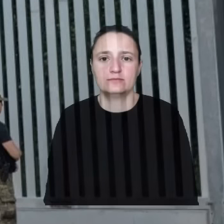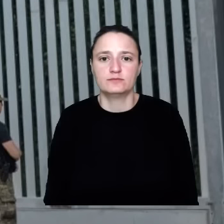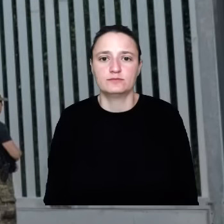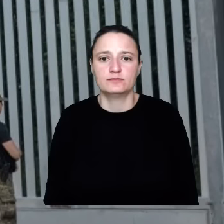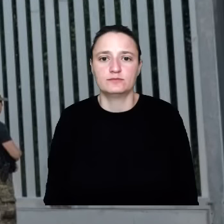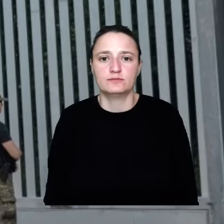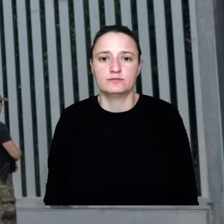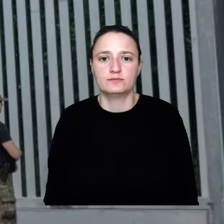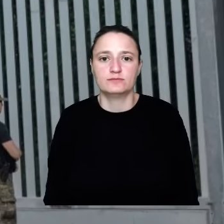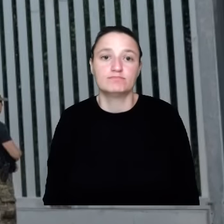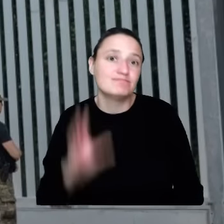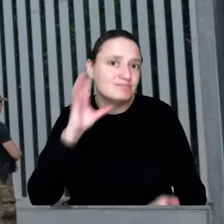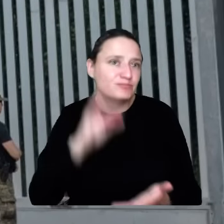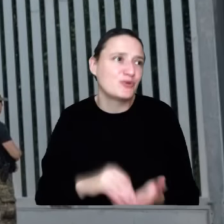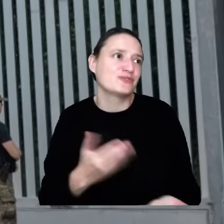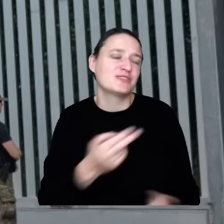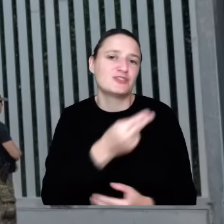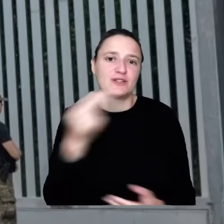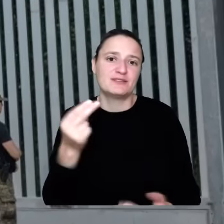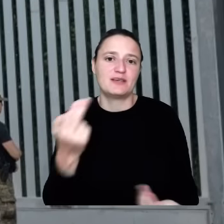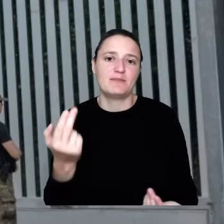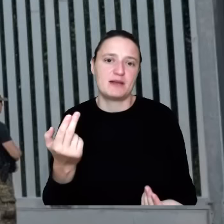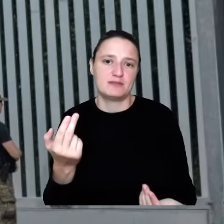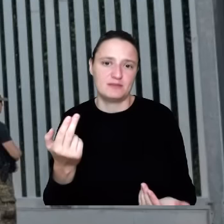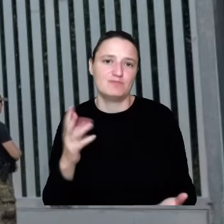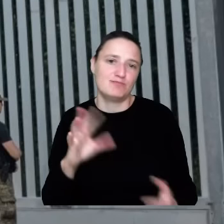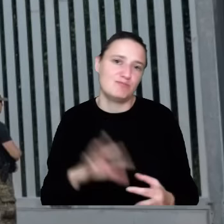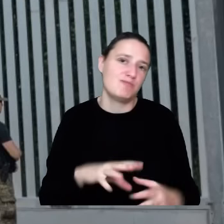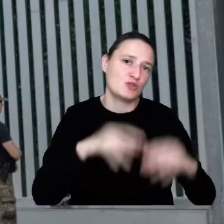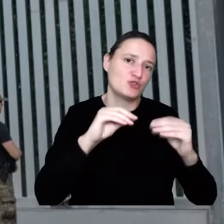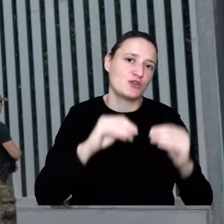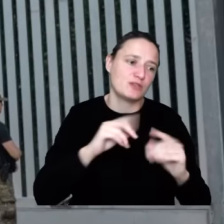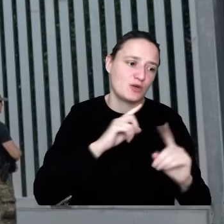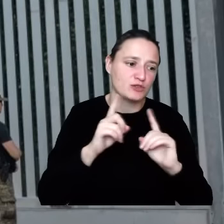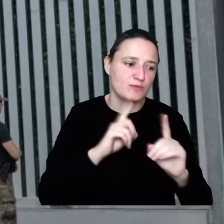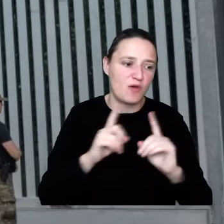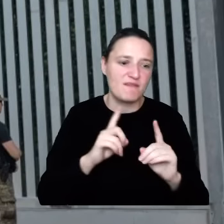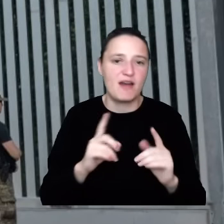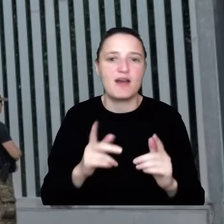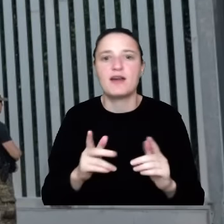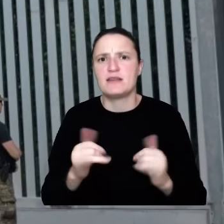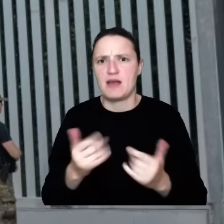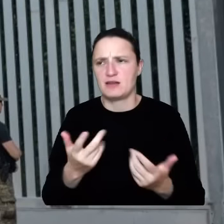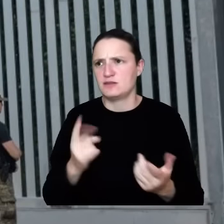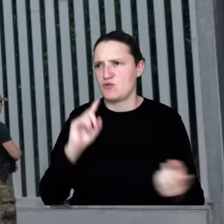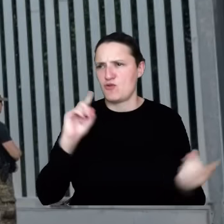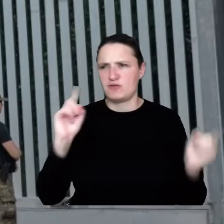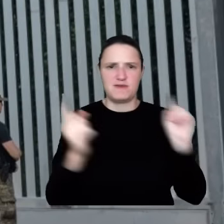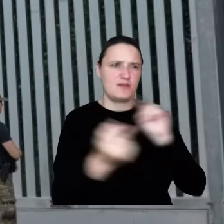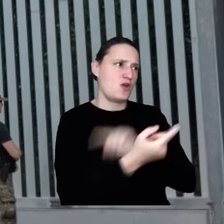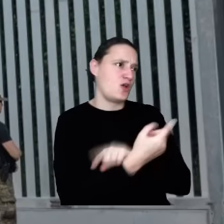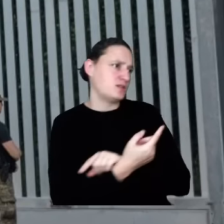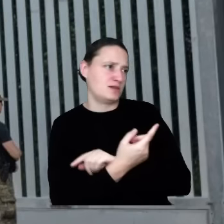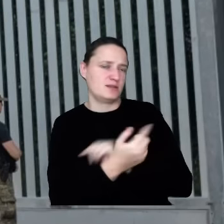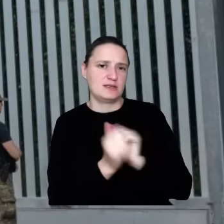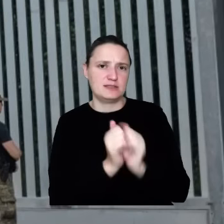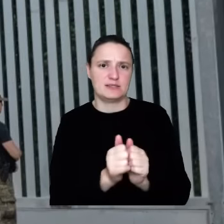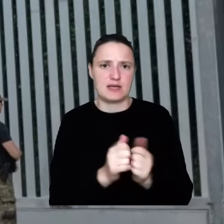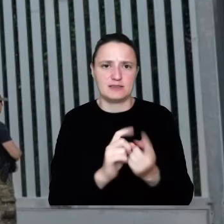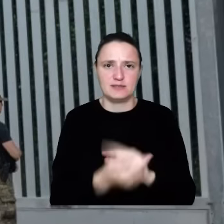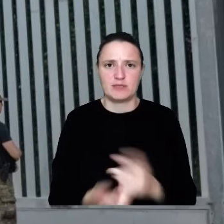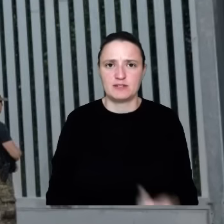I znów wraca wątek z początku naszej rozmowy. Jak można o 180 stopni zmienić... Znaczy, wystarczy